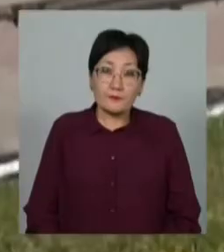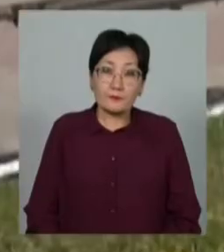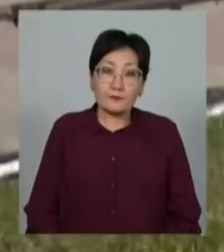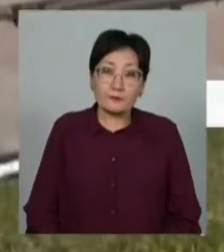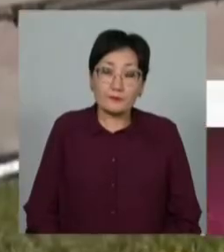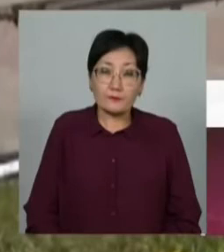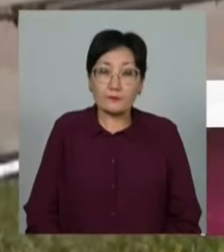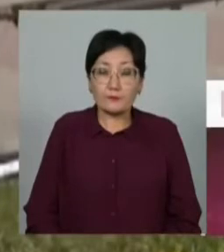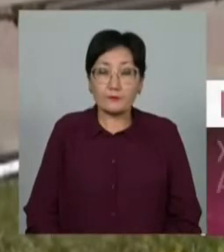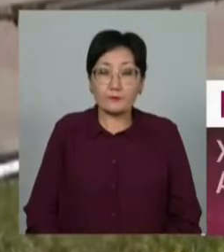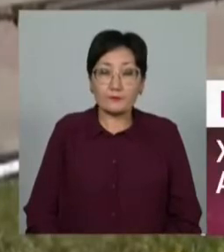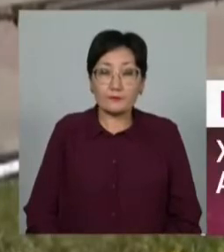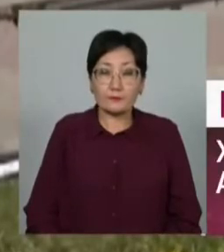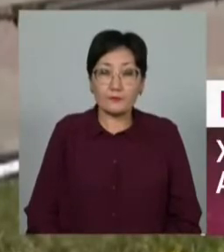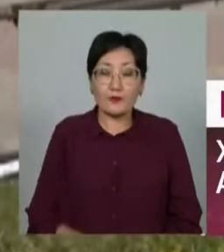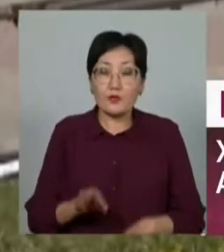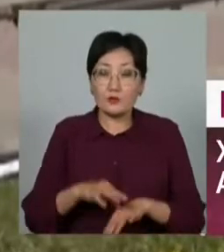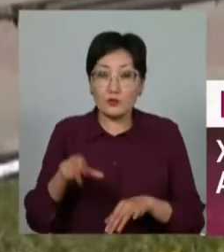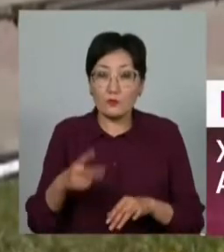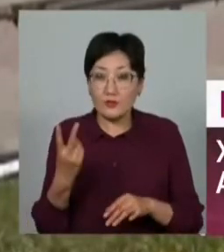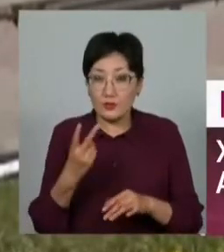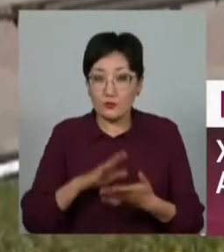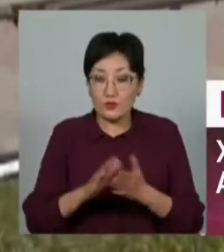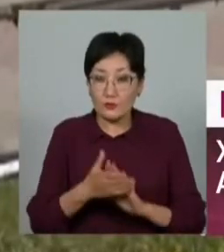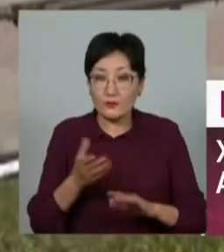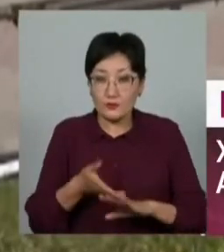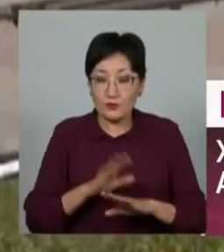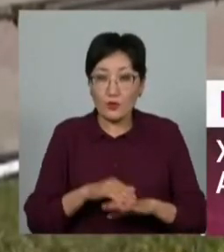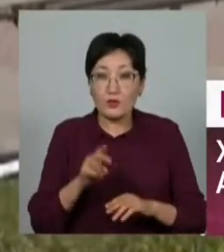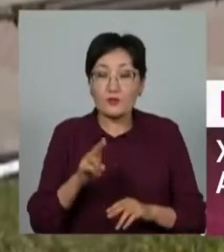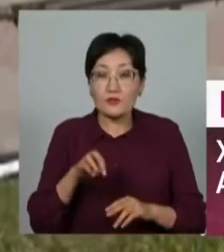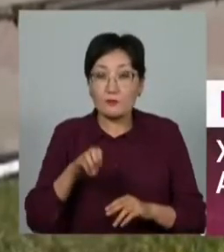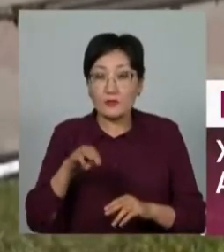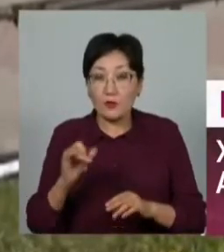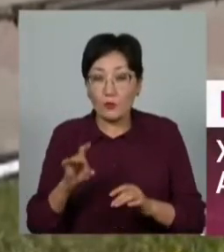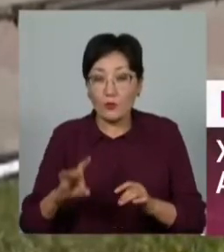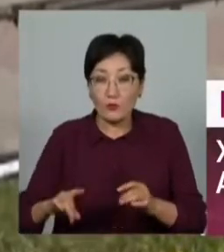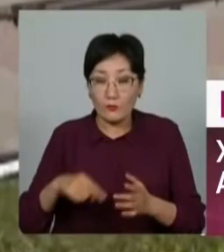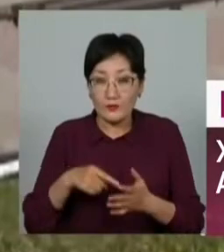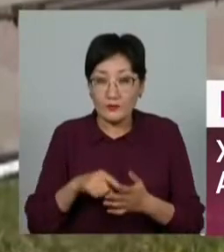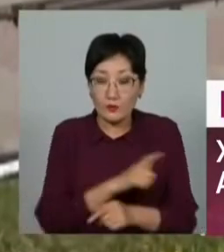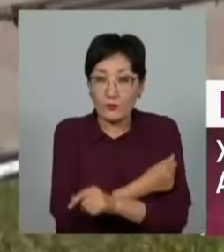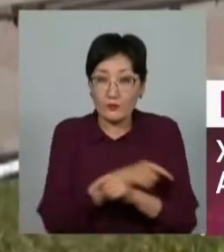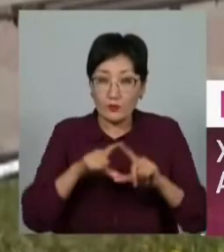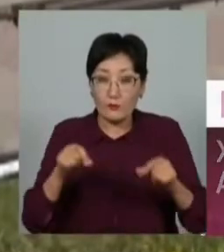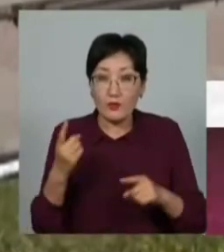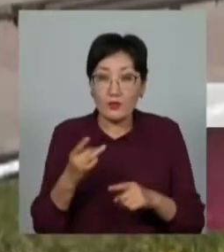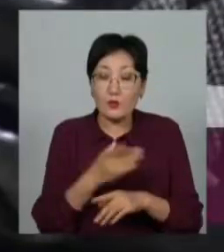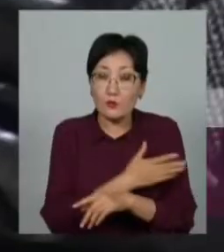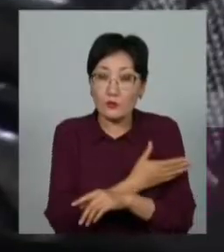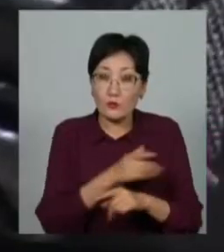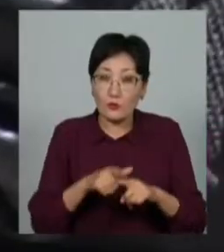Состояние пациентов оценивается как... Пациенттердің екеуінің де жағдайы ауыр. Теміртаудағы ауруханада алғашқы жәрдем көрсеткен соң бірден облыс